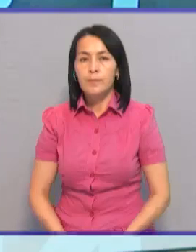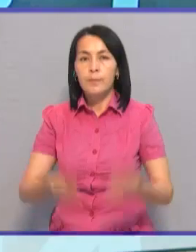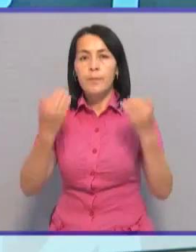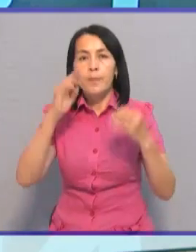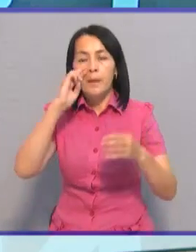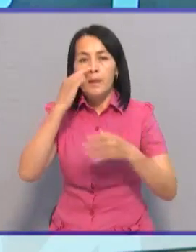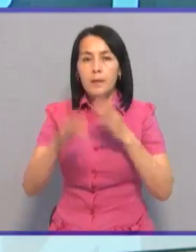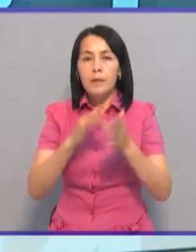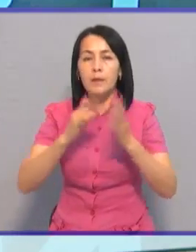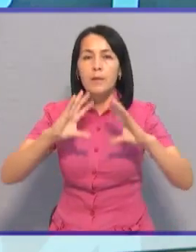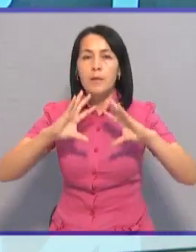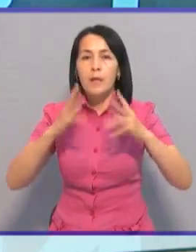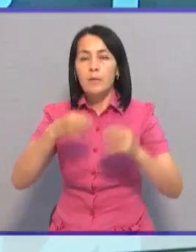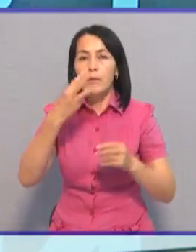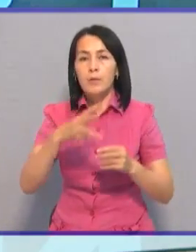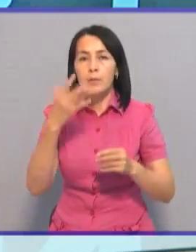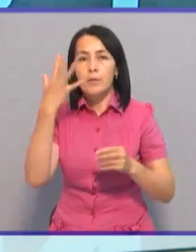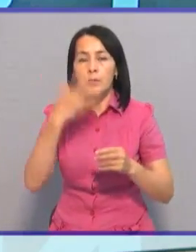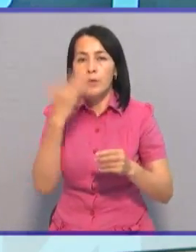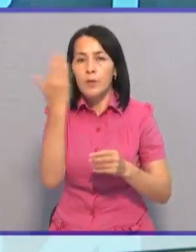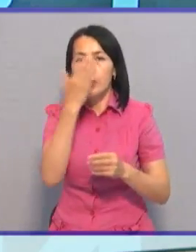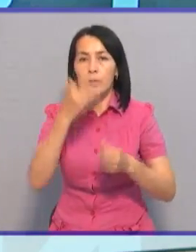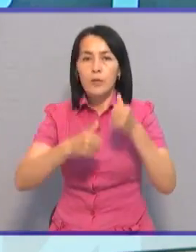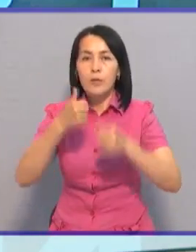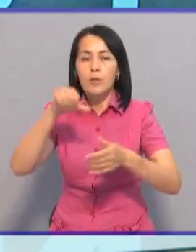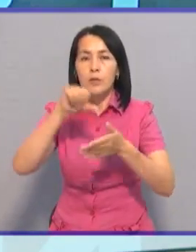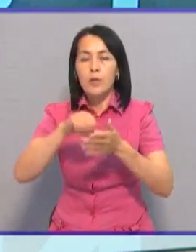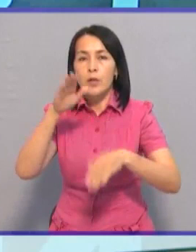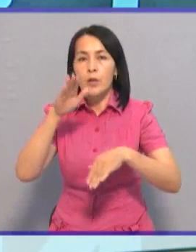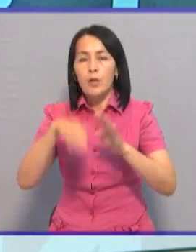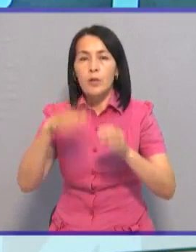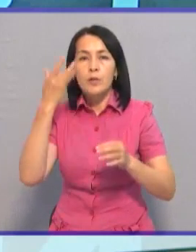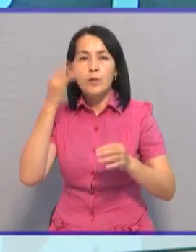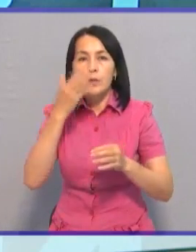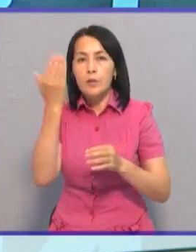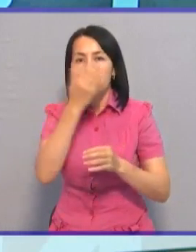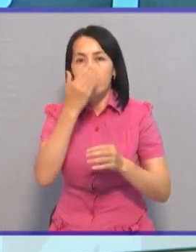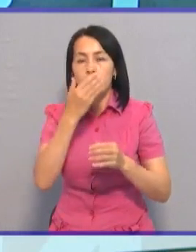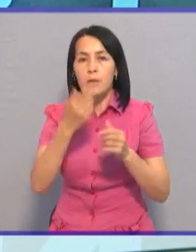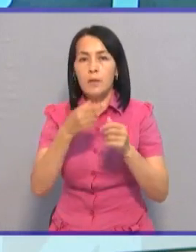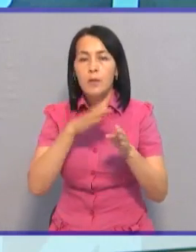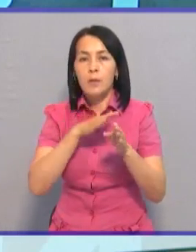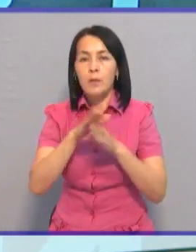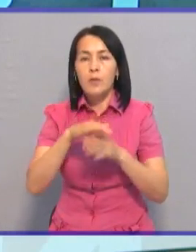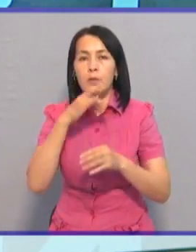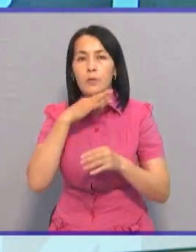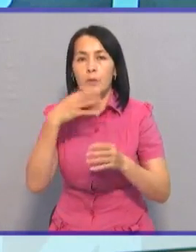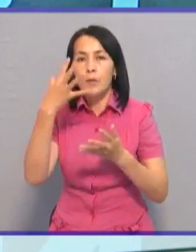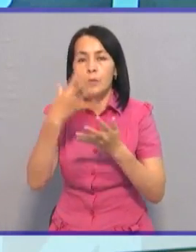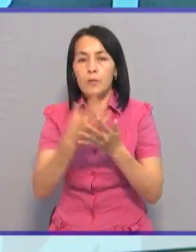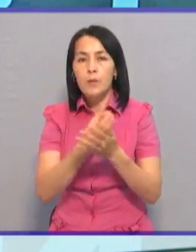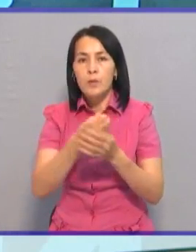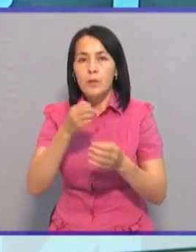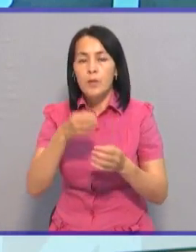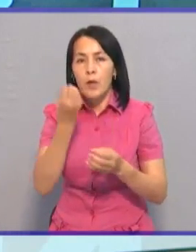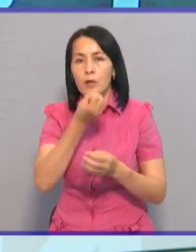Бүгін Шымкентте әлемдік 35 түрлі кино жарыстарға қатысып, ең үздік шетелдік фильм номинациясы бойынша ең көп жүлде жинаған